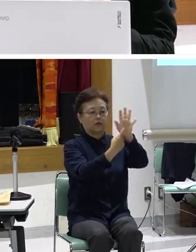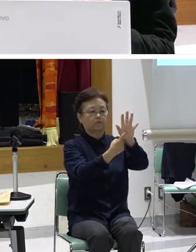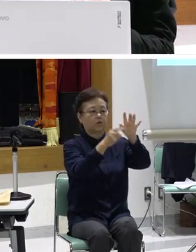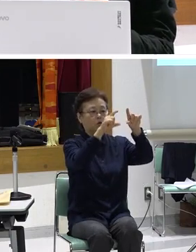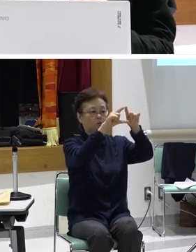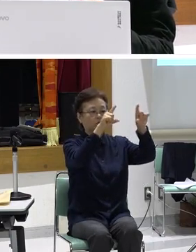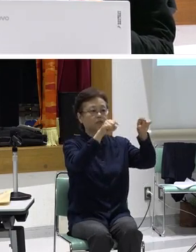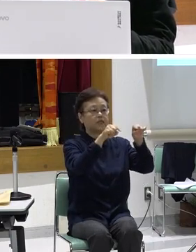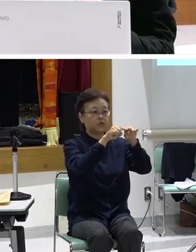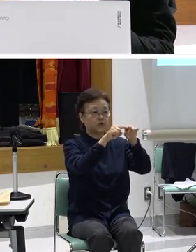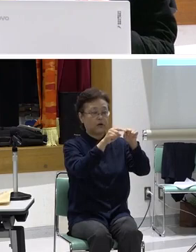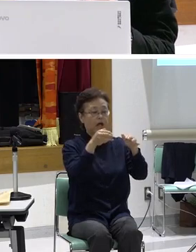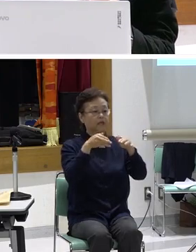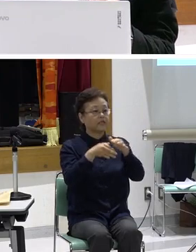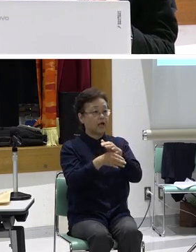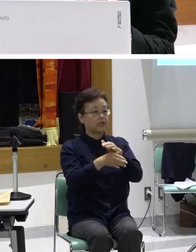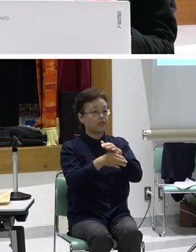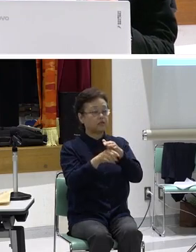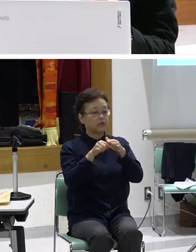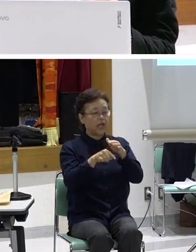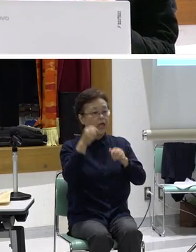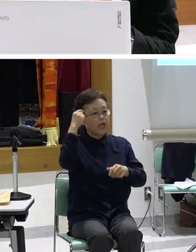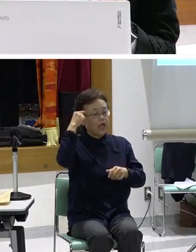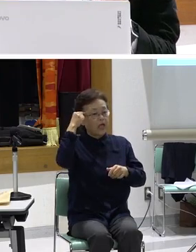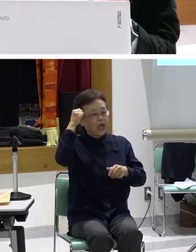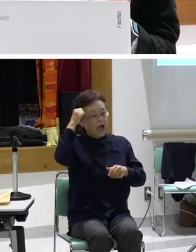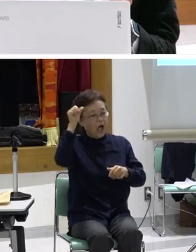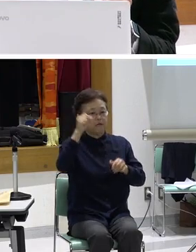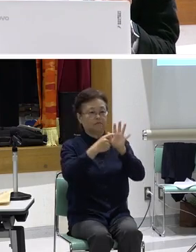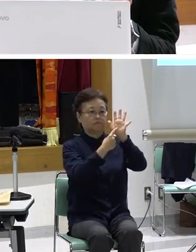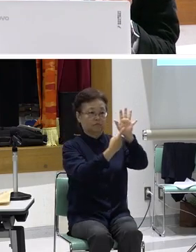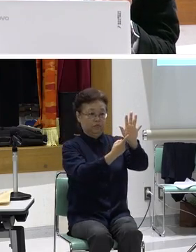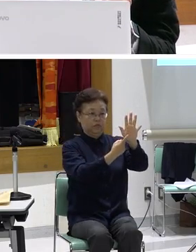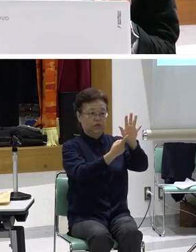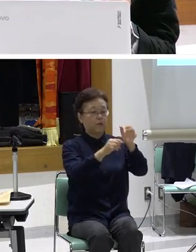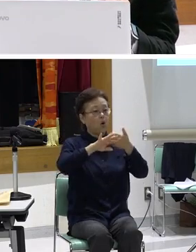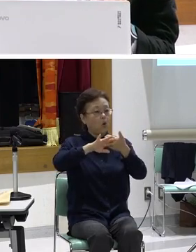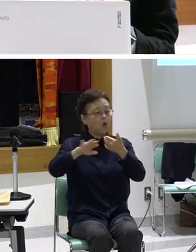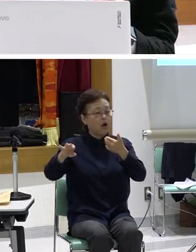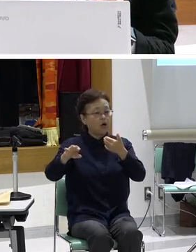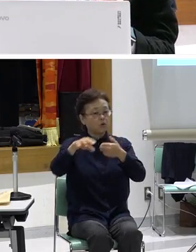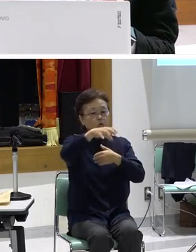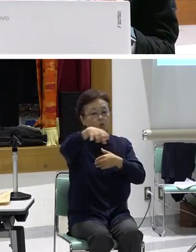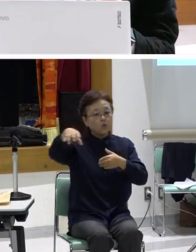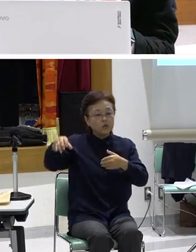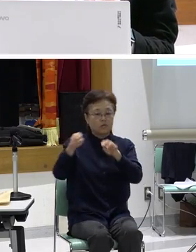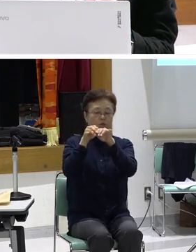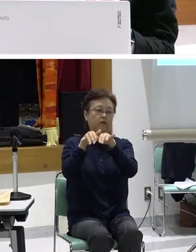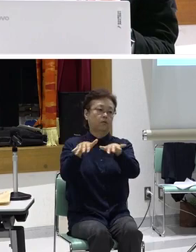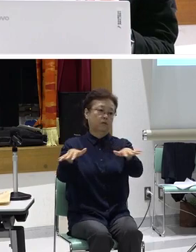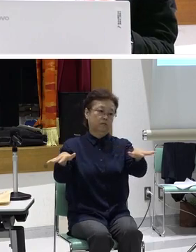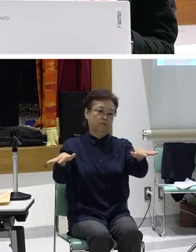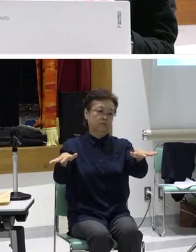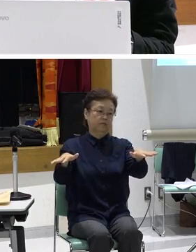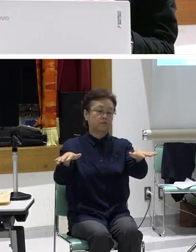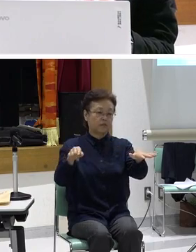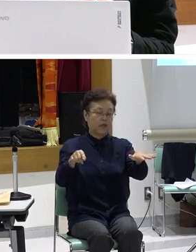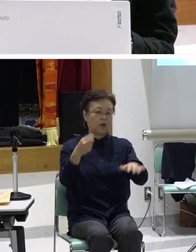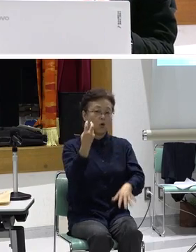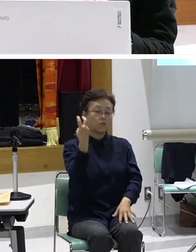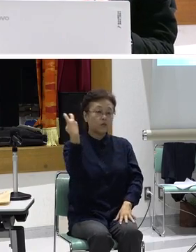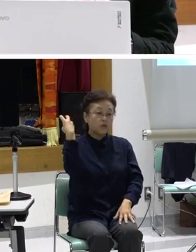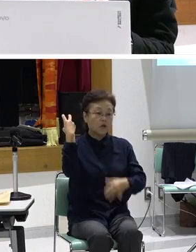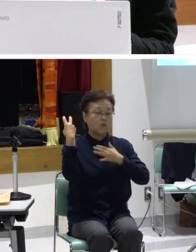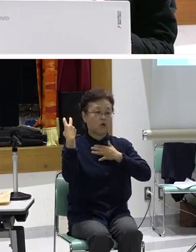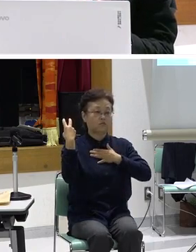が発案をしたんだけど、今いろんな他の事業者にも広がってきています。よく、見ていただいたら分か